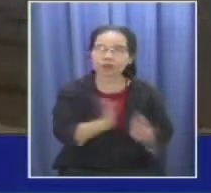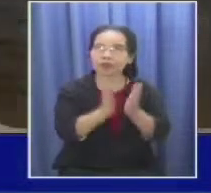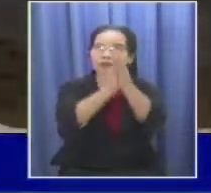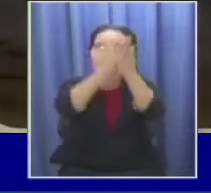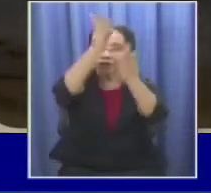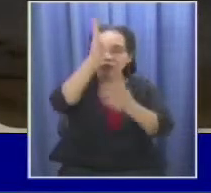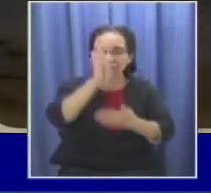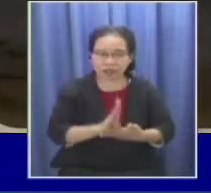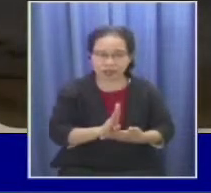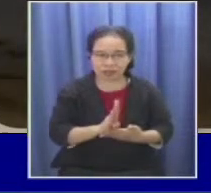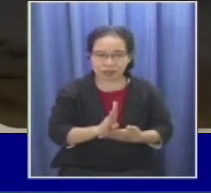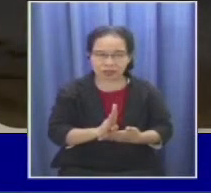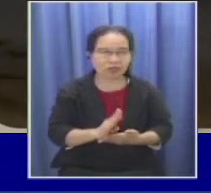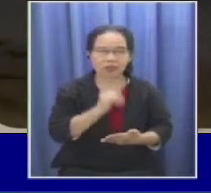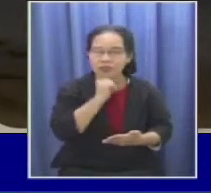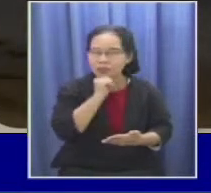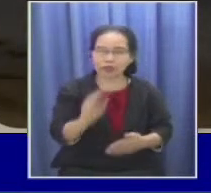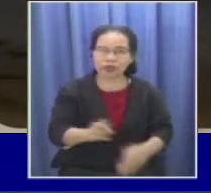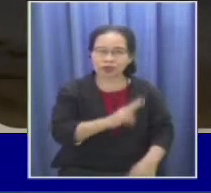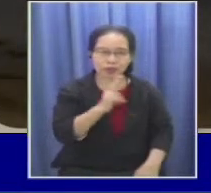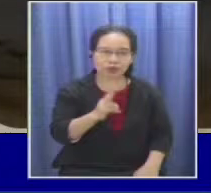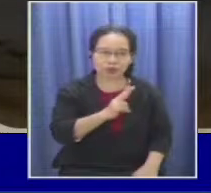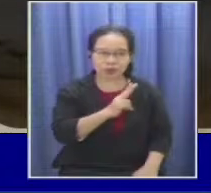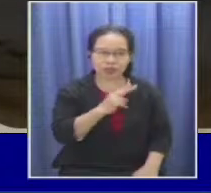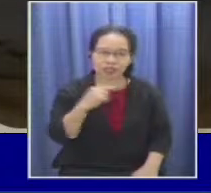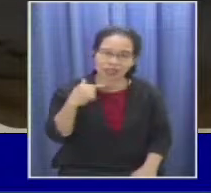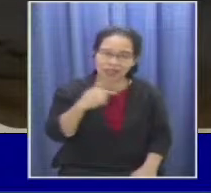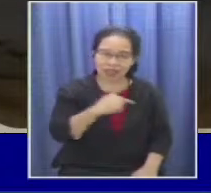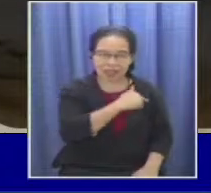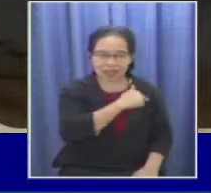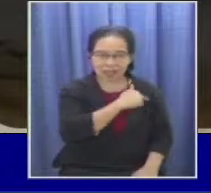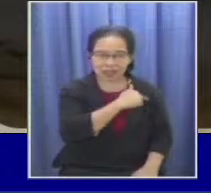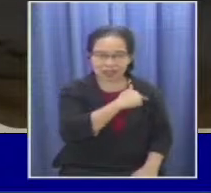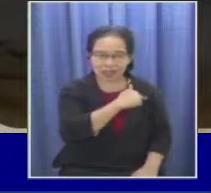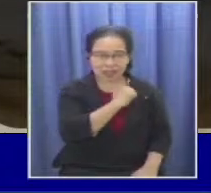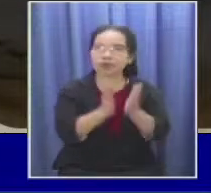po ba Nyankopɔn asɛm no ntena yɛ mu